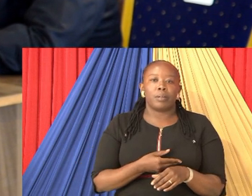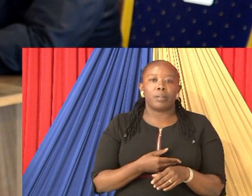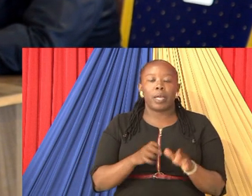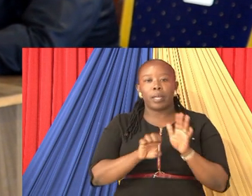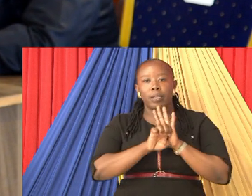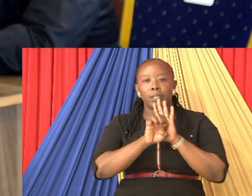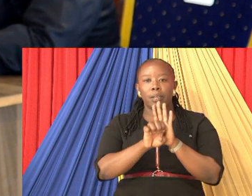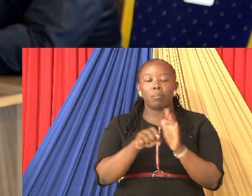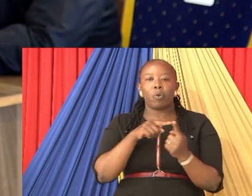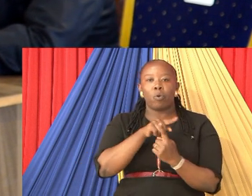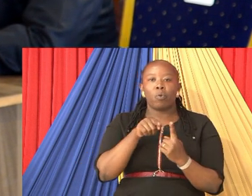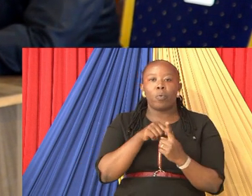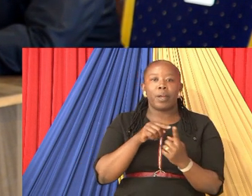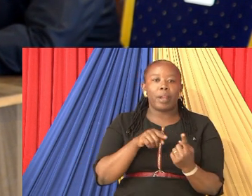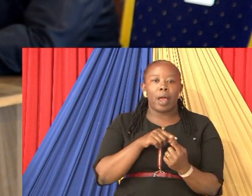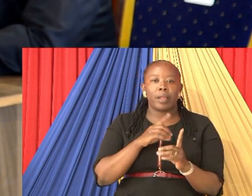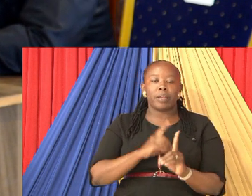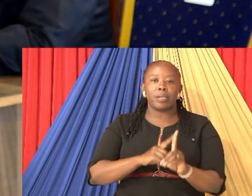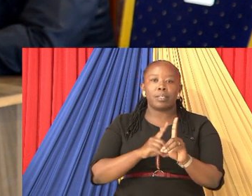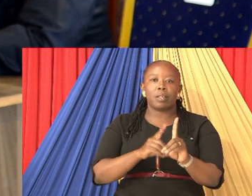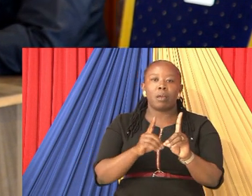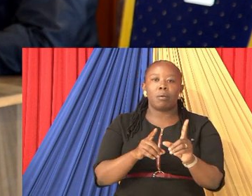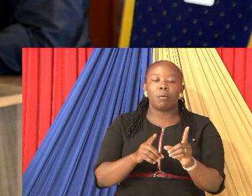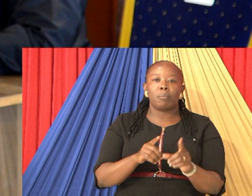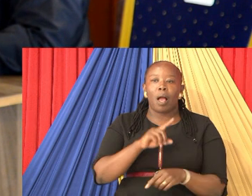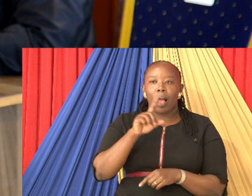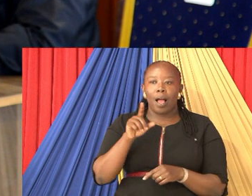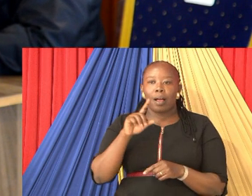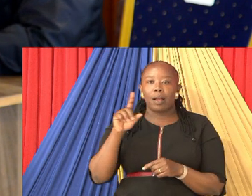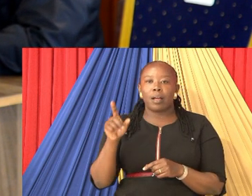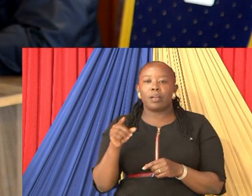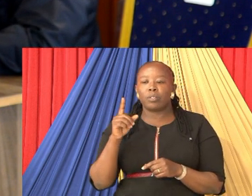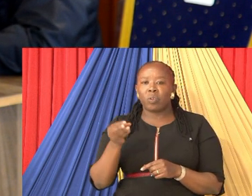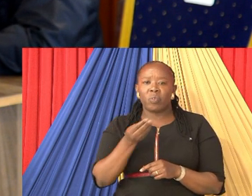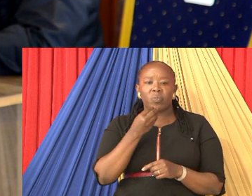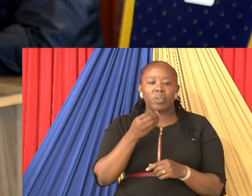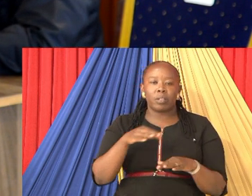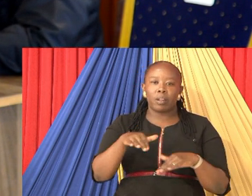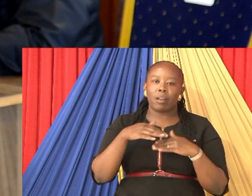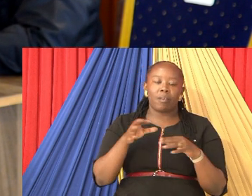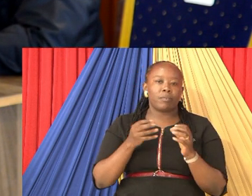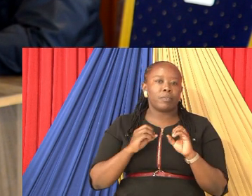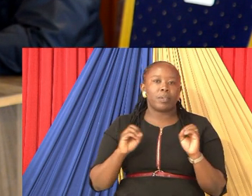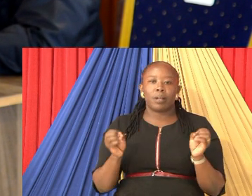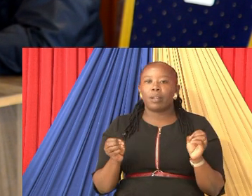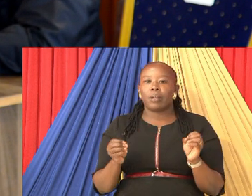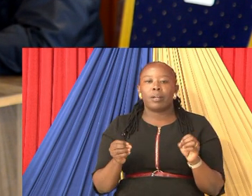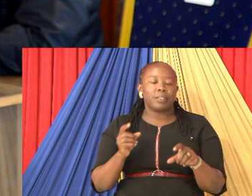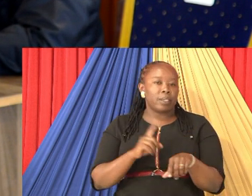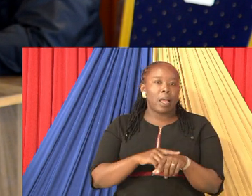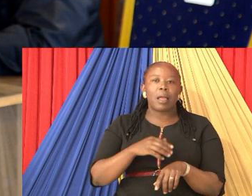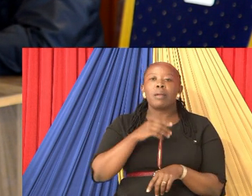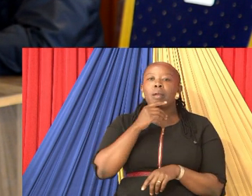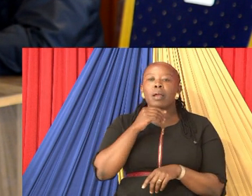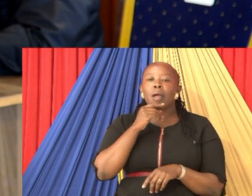akakushukuru. Yesu akakushukuru wakati ameenda katika kaburi la Lazaro. Hata wakati ambapo kuna kifo,